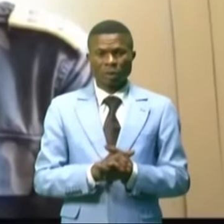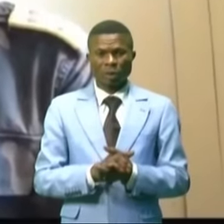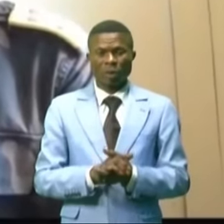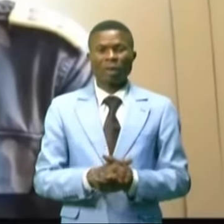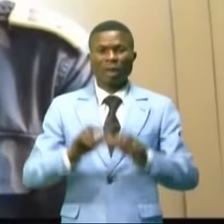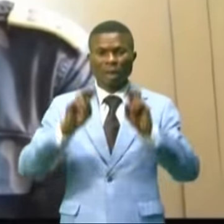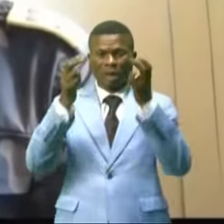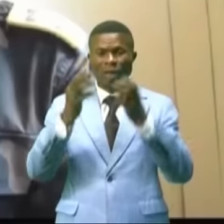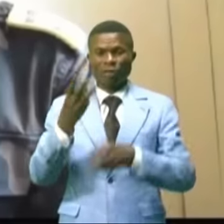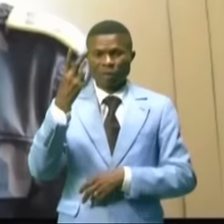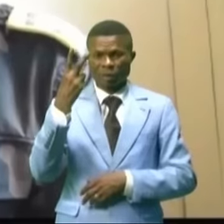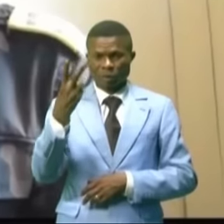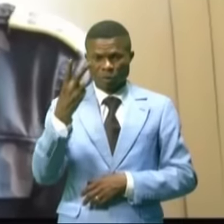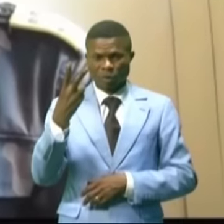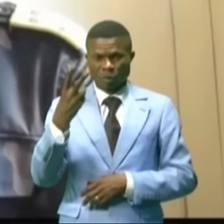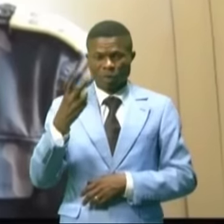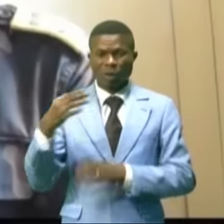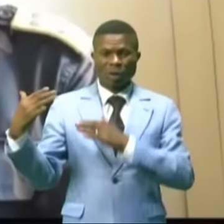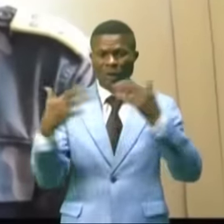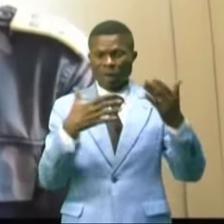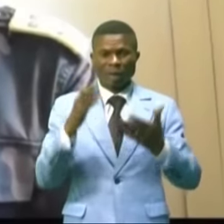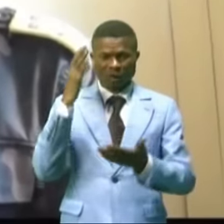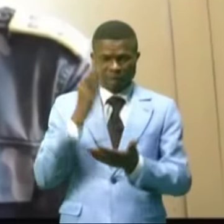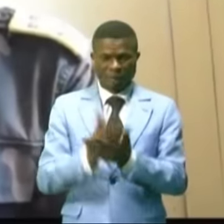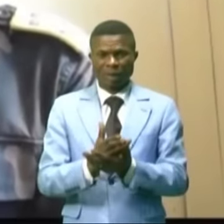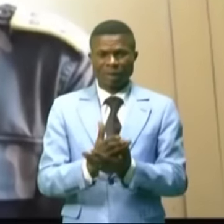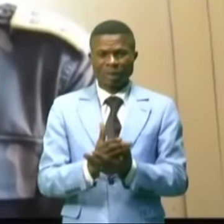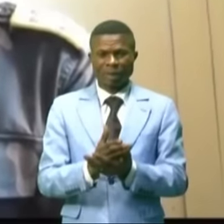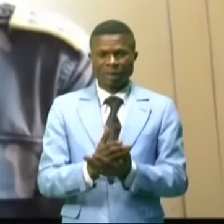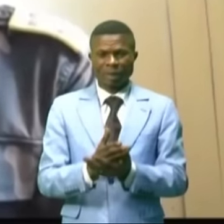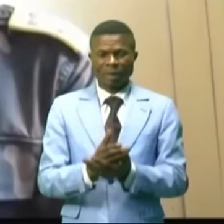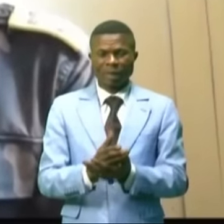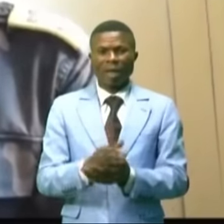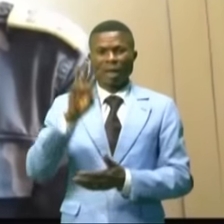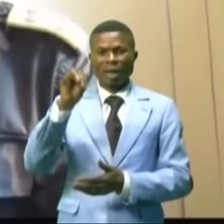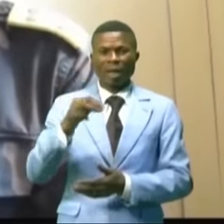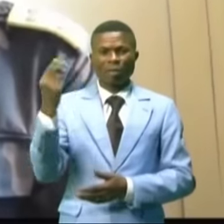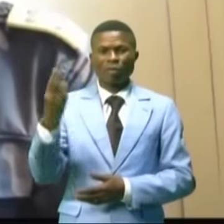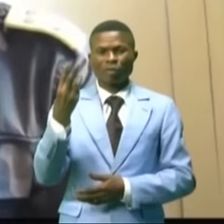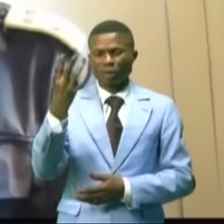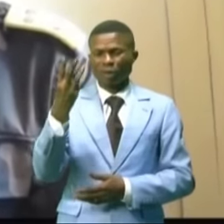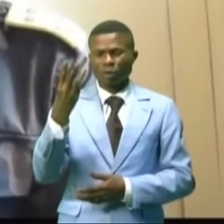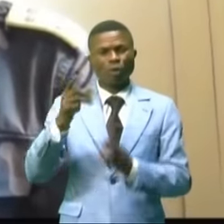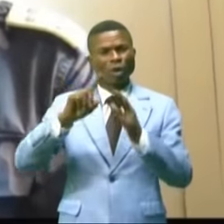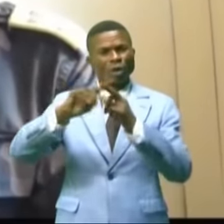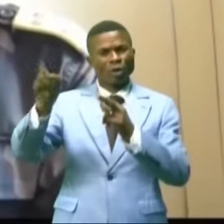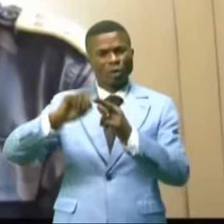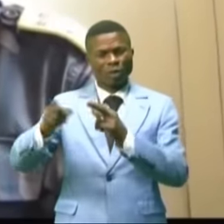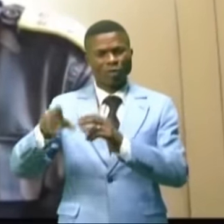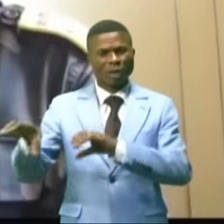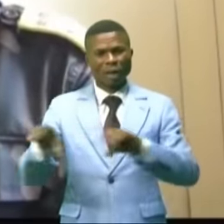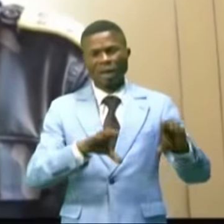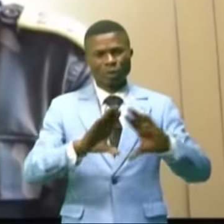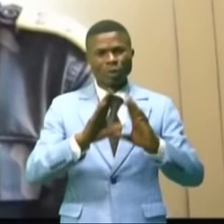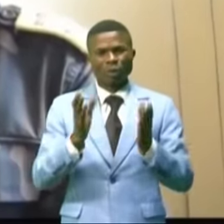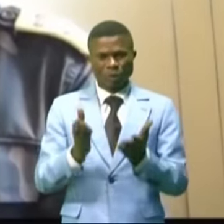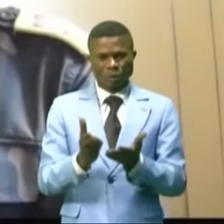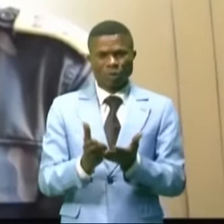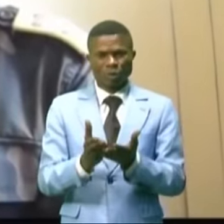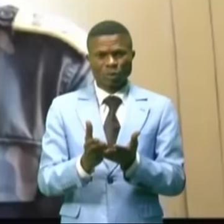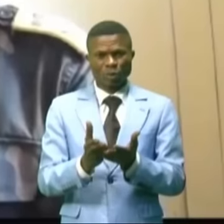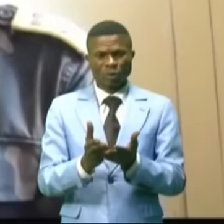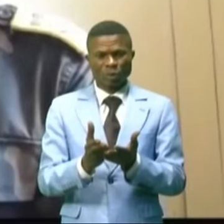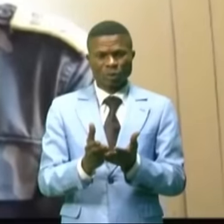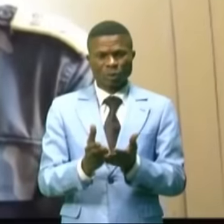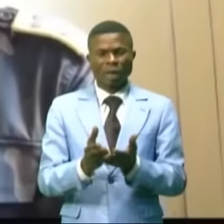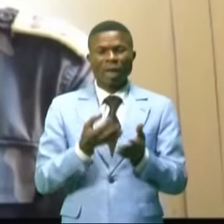ennemi a été stoppé net. Le reste des actions vous